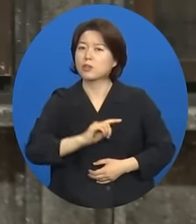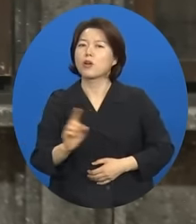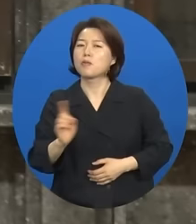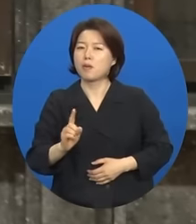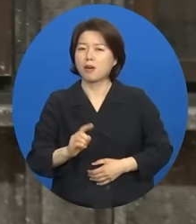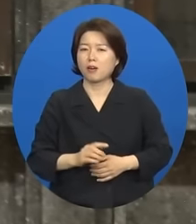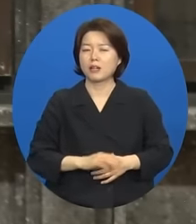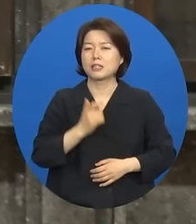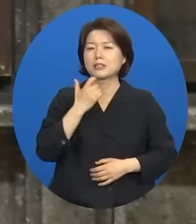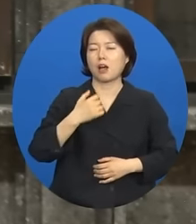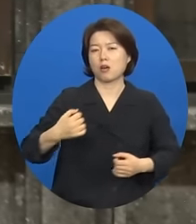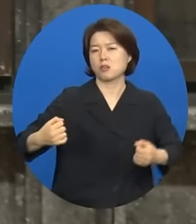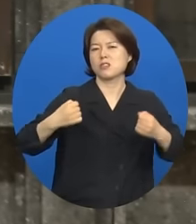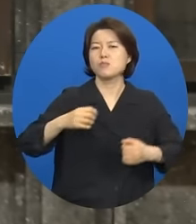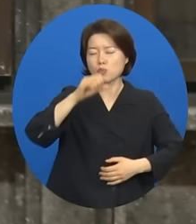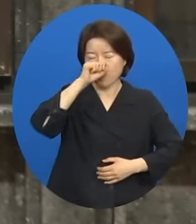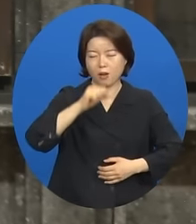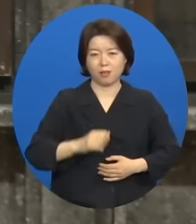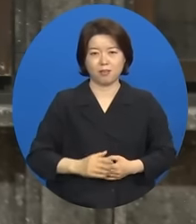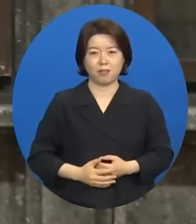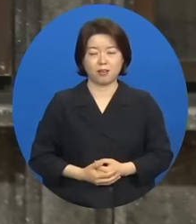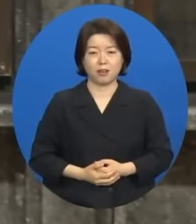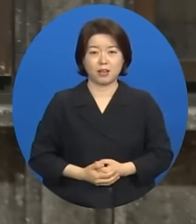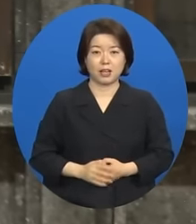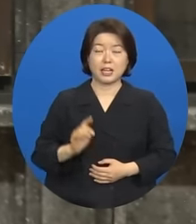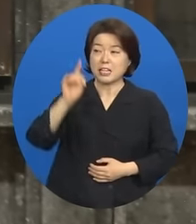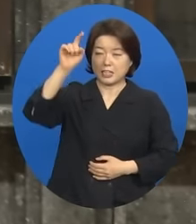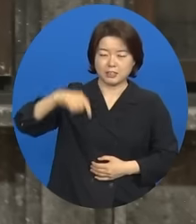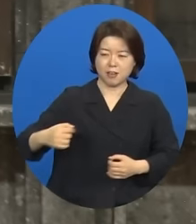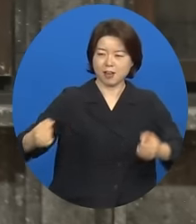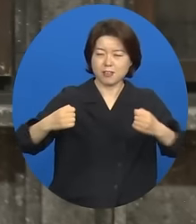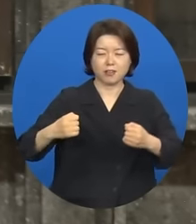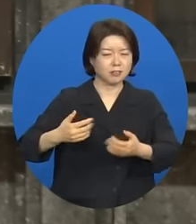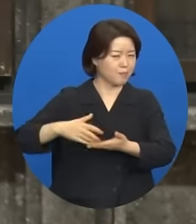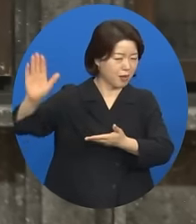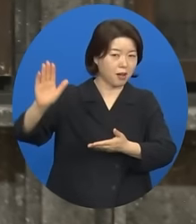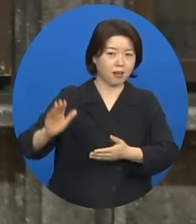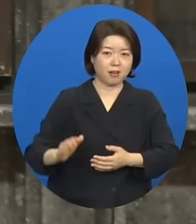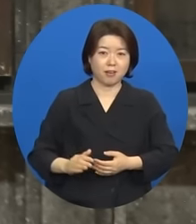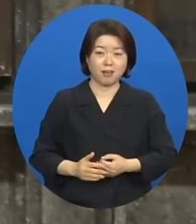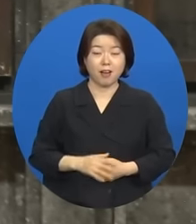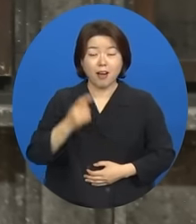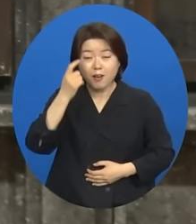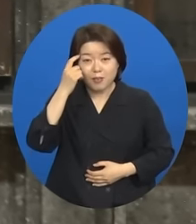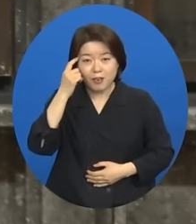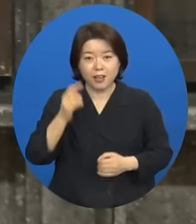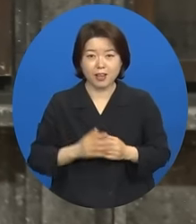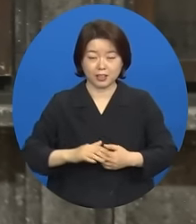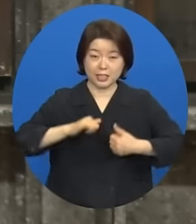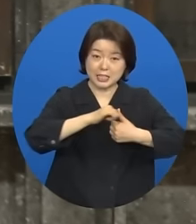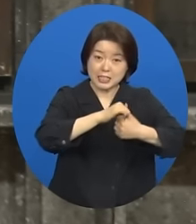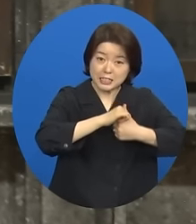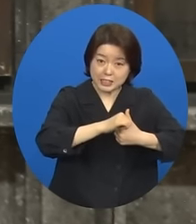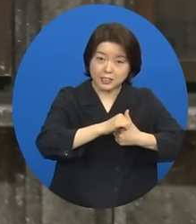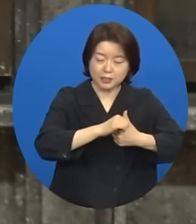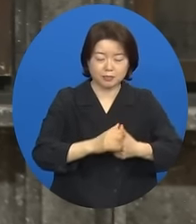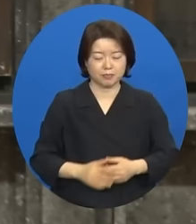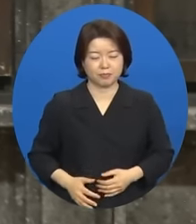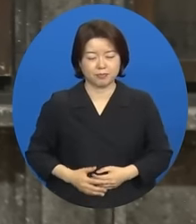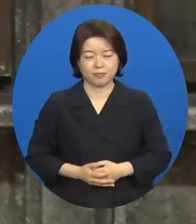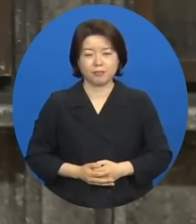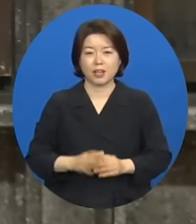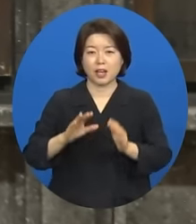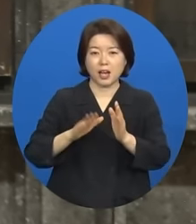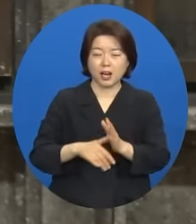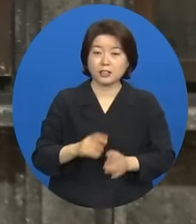야곱이 힘이 장사라는 거예요. 천하장사 저리 가라요. 왜냐하면 이제 지금 씨름을 하는데요. 씨름을